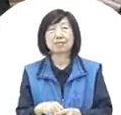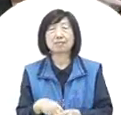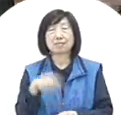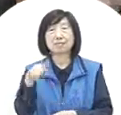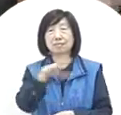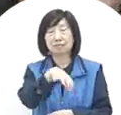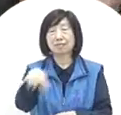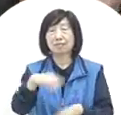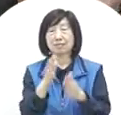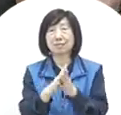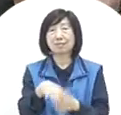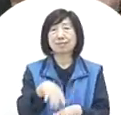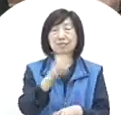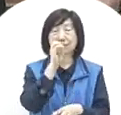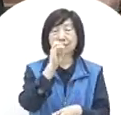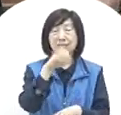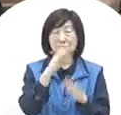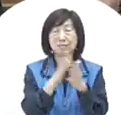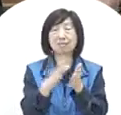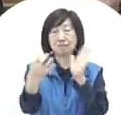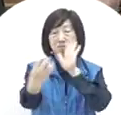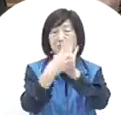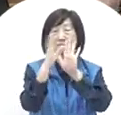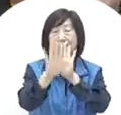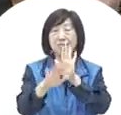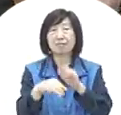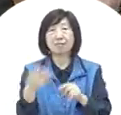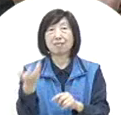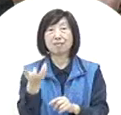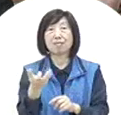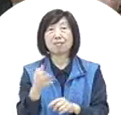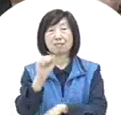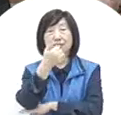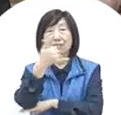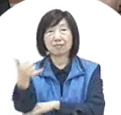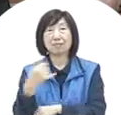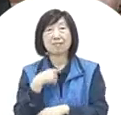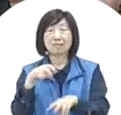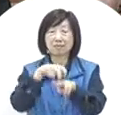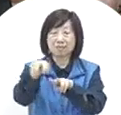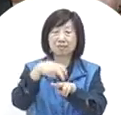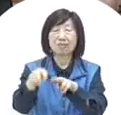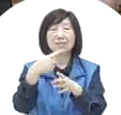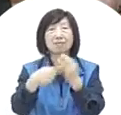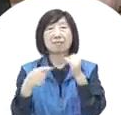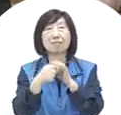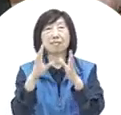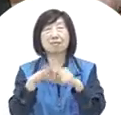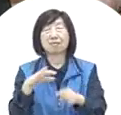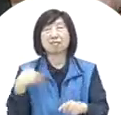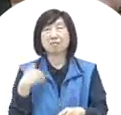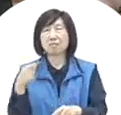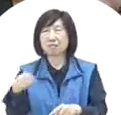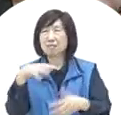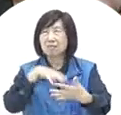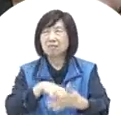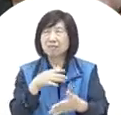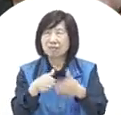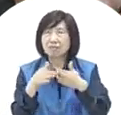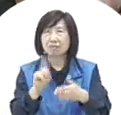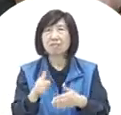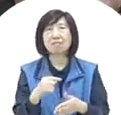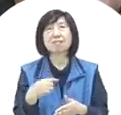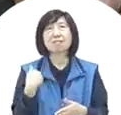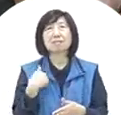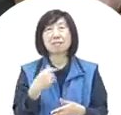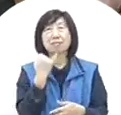了，都有标示。 好， 所以包括刚刚议员想要的酝酿资料，我们不了解那个相关内容。 我希望 书面我们